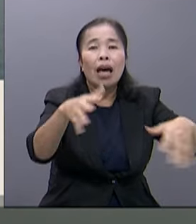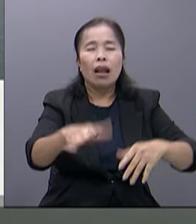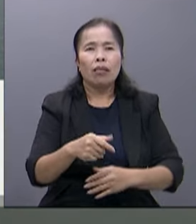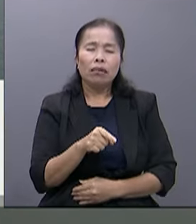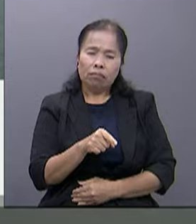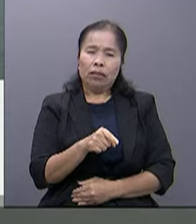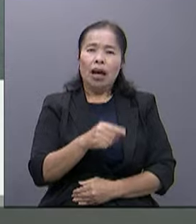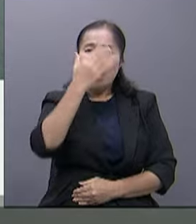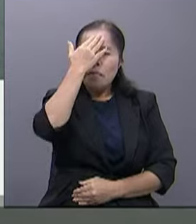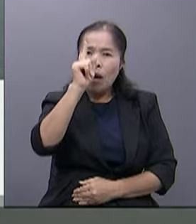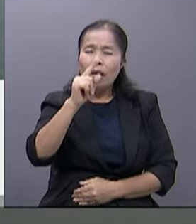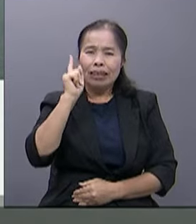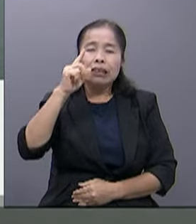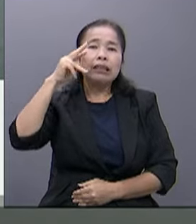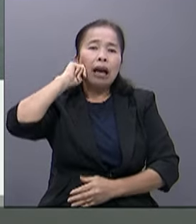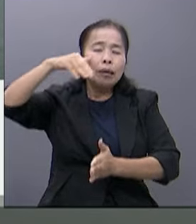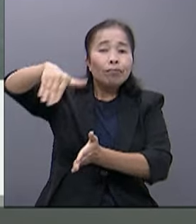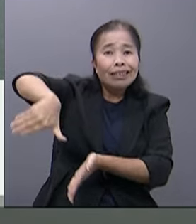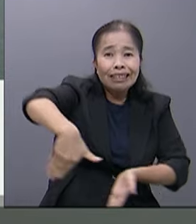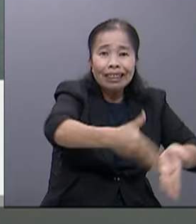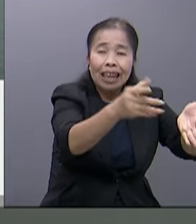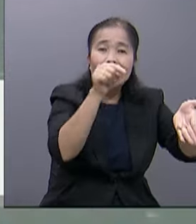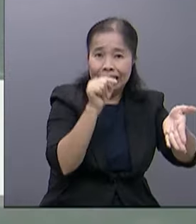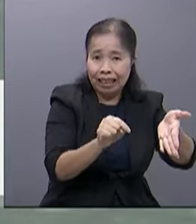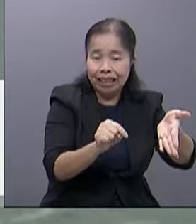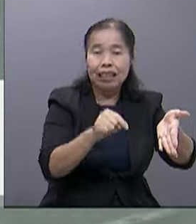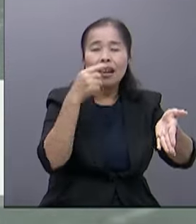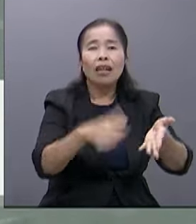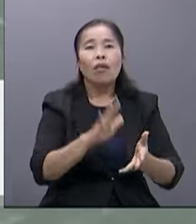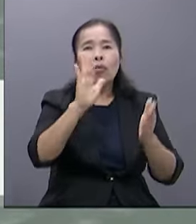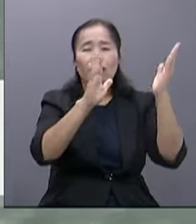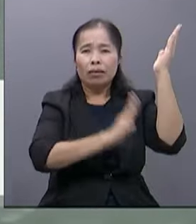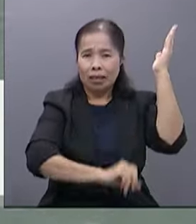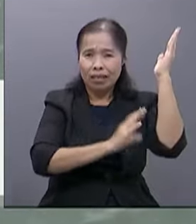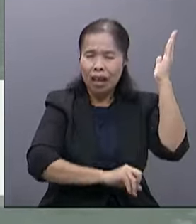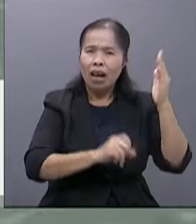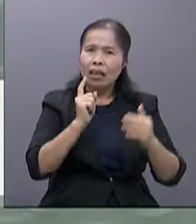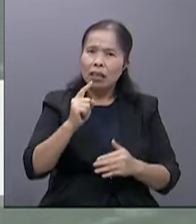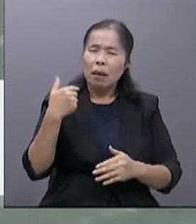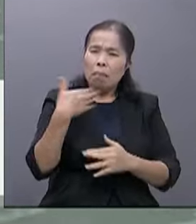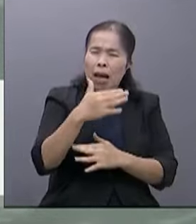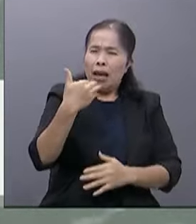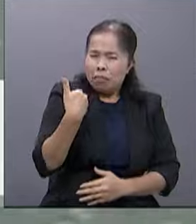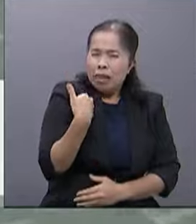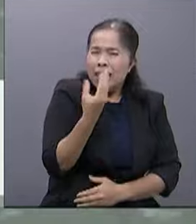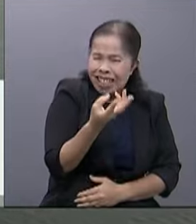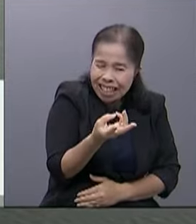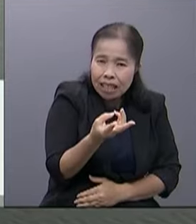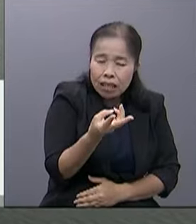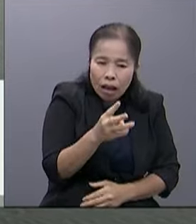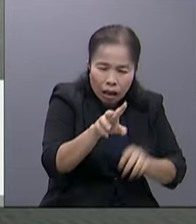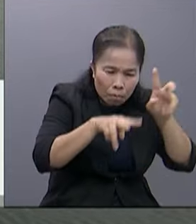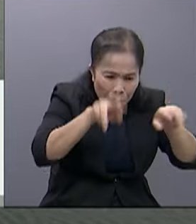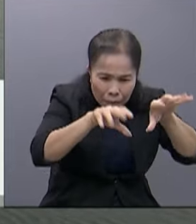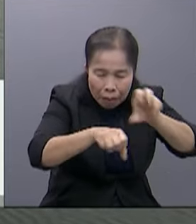ายทั้งที่คลองบางแขยงคลองท่าเข็นคลองปากระวะแม้ว่าจำนวนไม่มากที่เจอตอนนี้แ